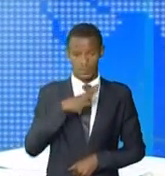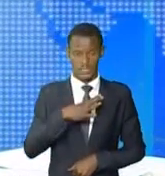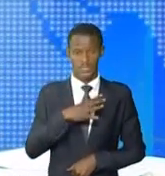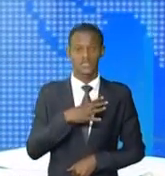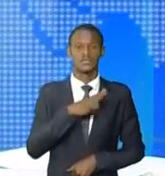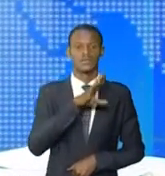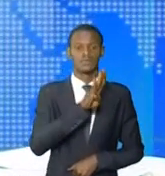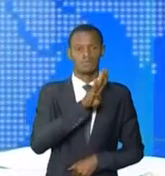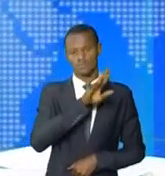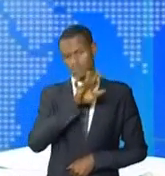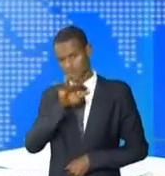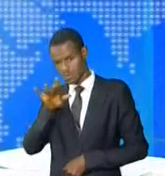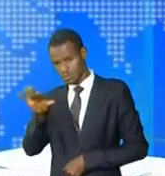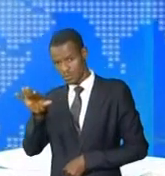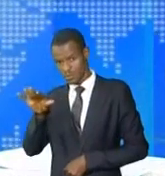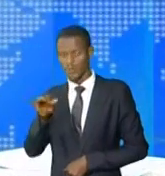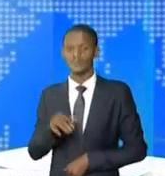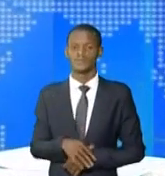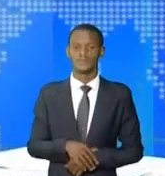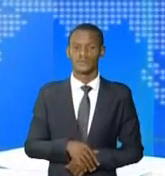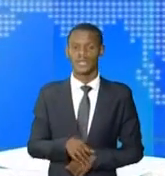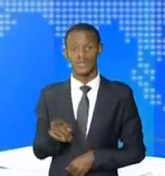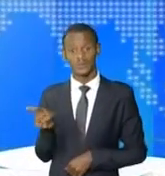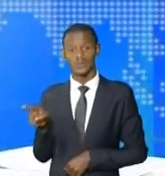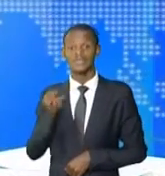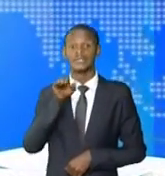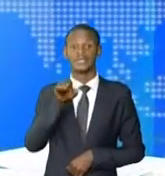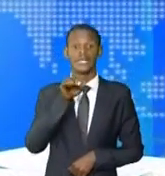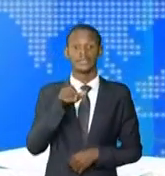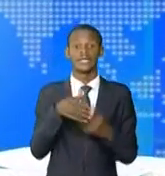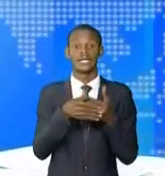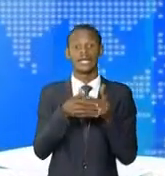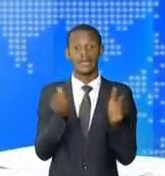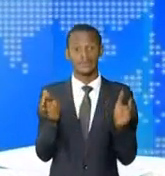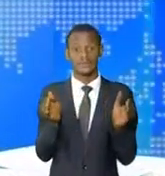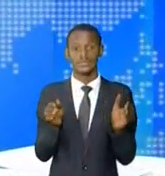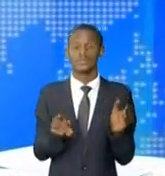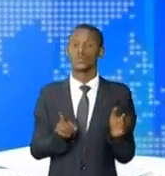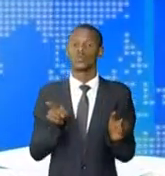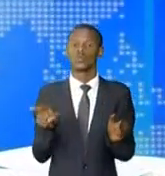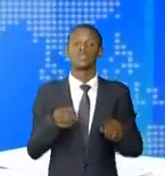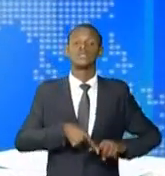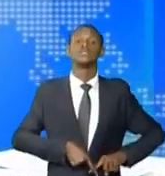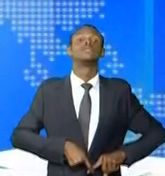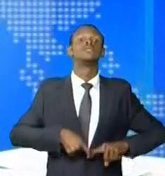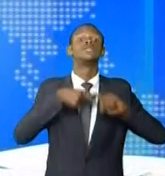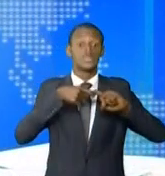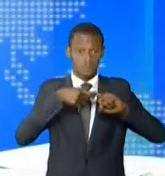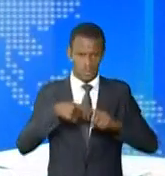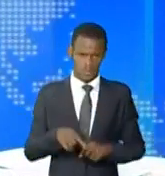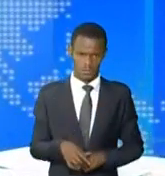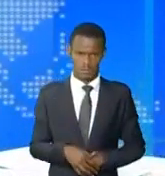Moulungania Aristide, directeur de cabinet adjoint du dit ministère, a été suspendu de ses